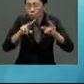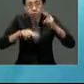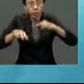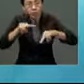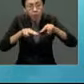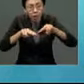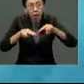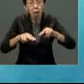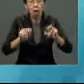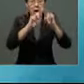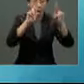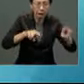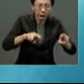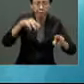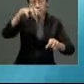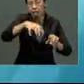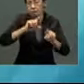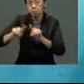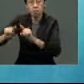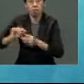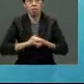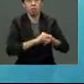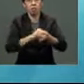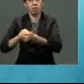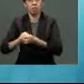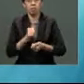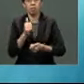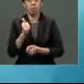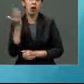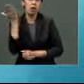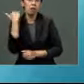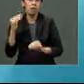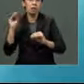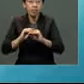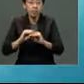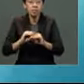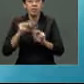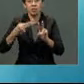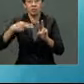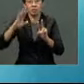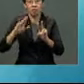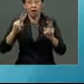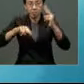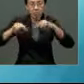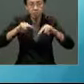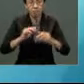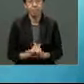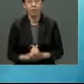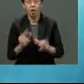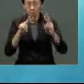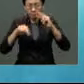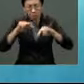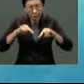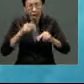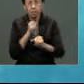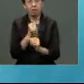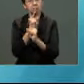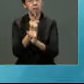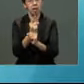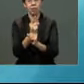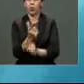ให้ความร่วมมือดีนะครับจำนวนต่างๆที่เมื่อวานนี้เพิ่มขึ้นมา 20,000 กว่าที่เข้าไปตรวจนะครับก็ปฏิบัติตามนี่โด